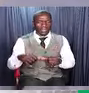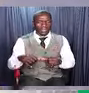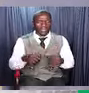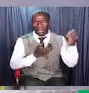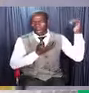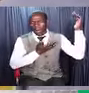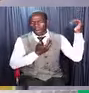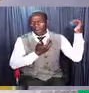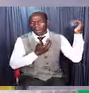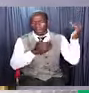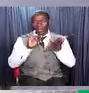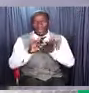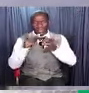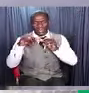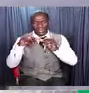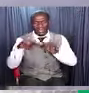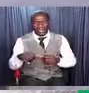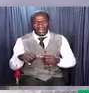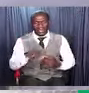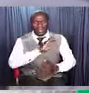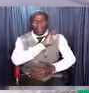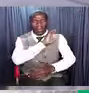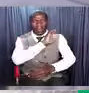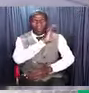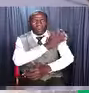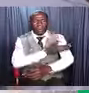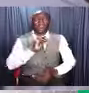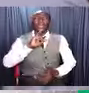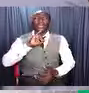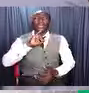tunakutukuza. Uwezo watoka kwako Baba.